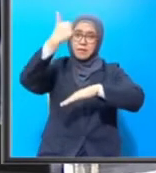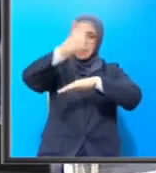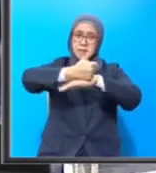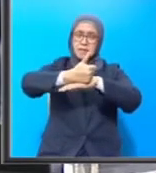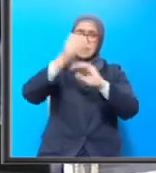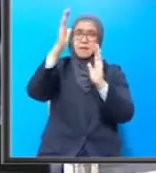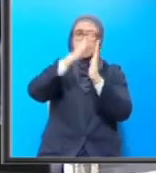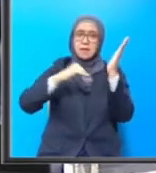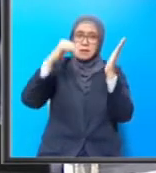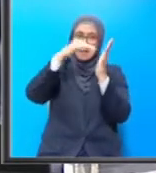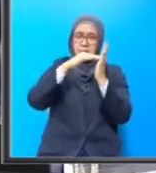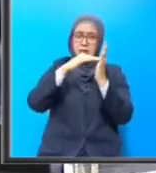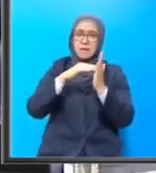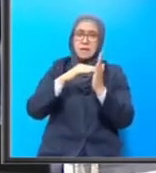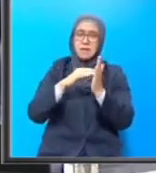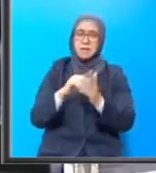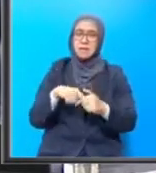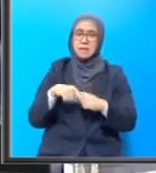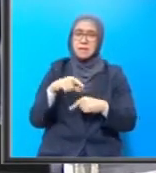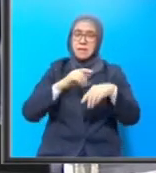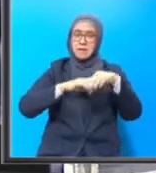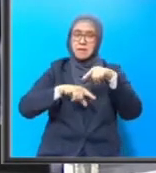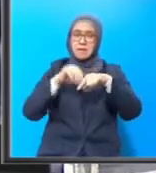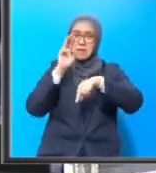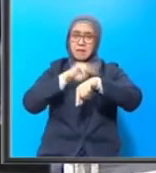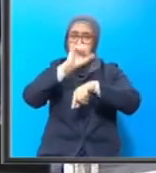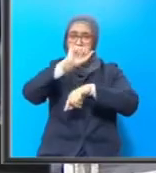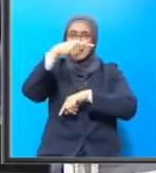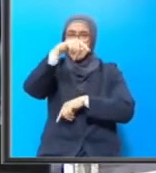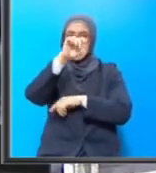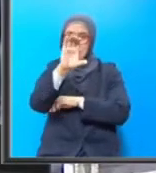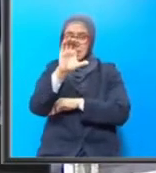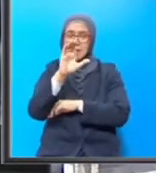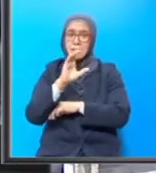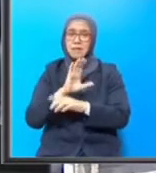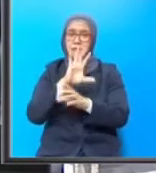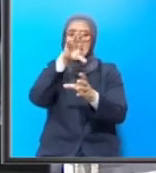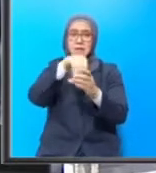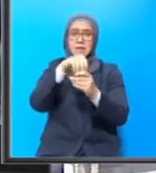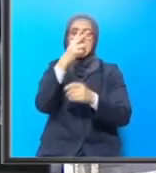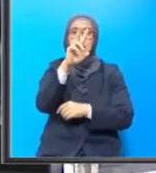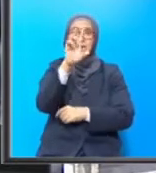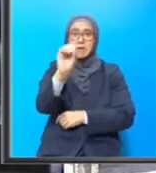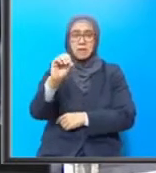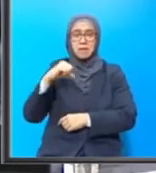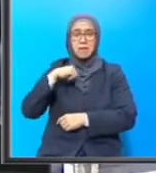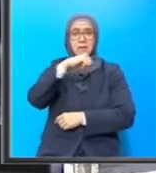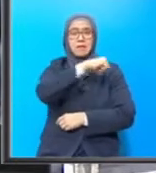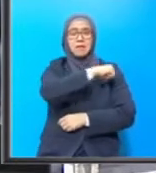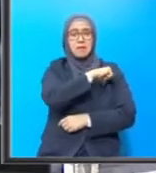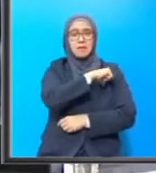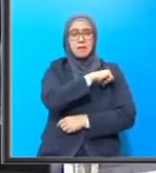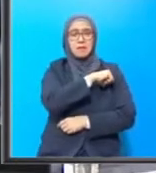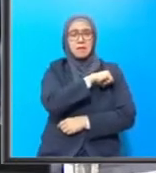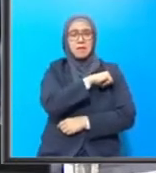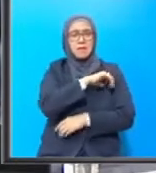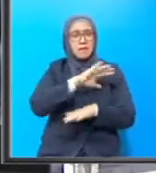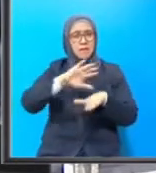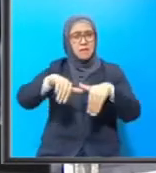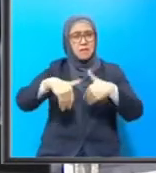oleh efek ini yang terdiri daripada 20 negara anggota sejauhmana